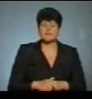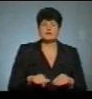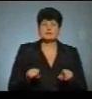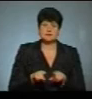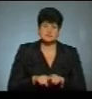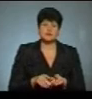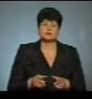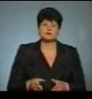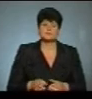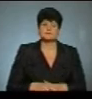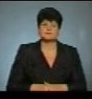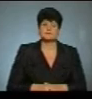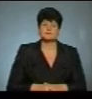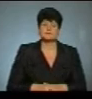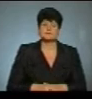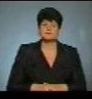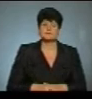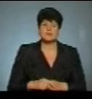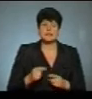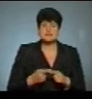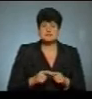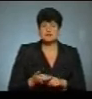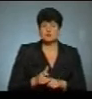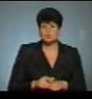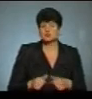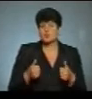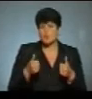Також це дуже хороша